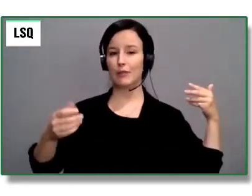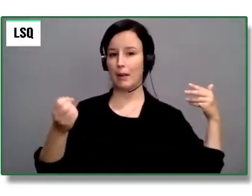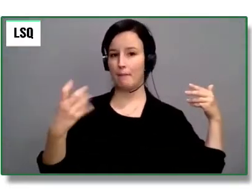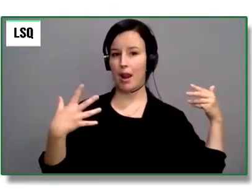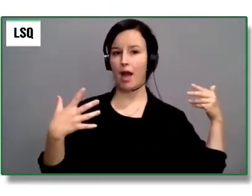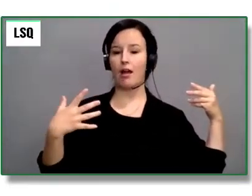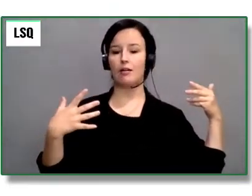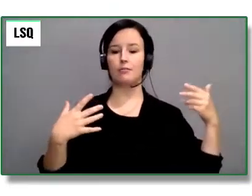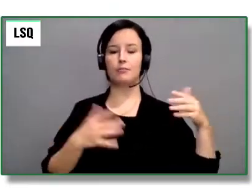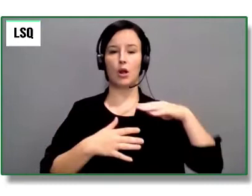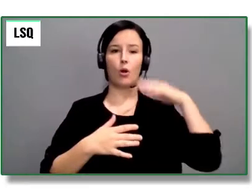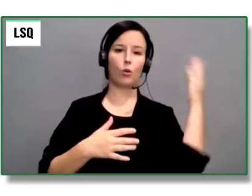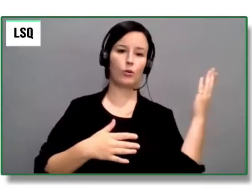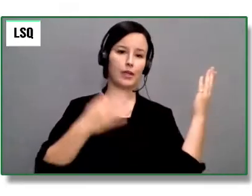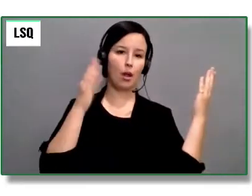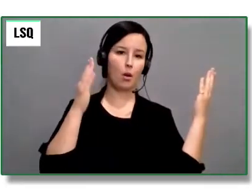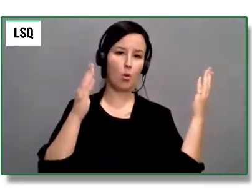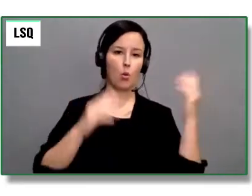mur bleu de l'autre.